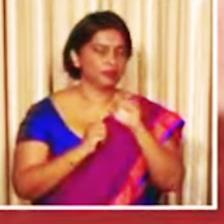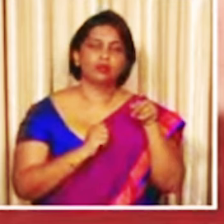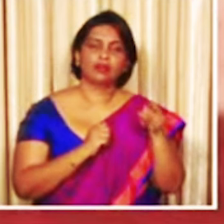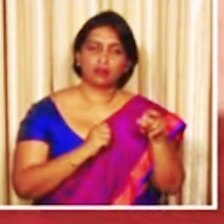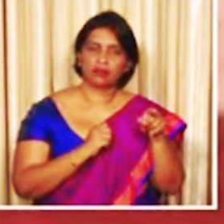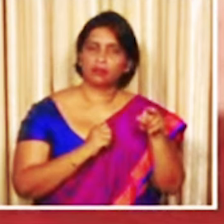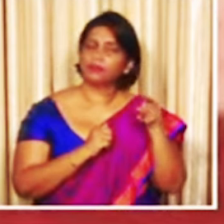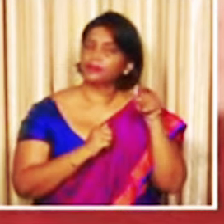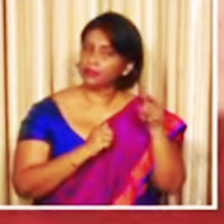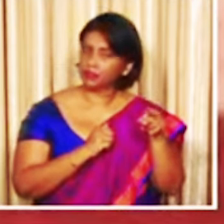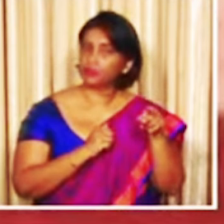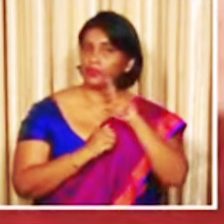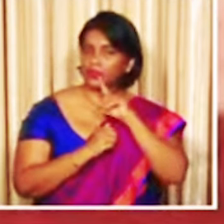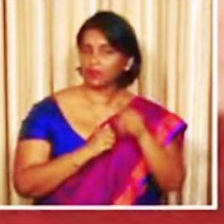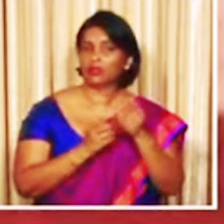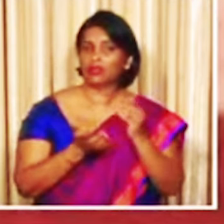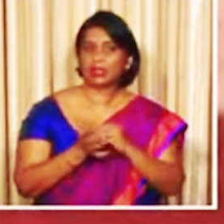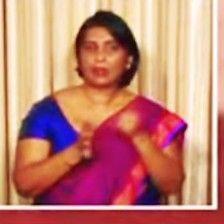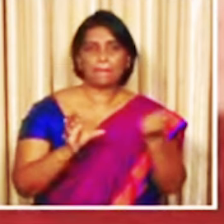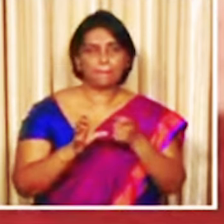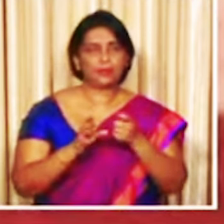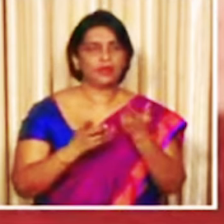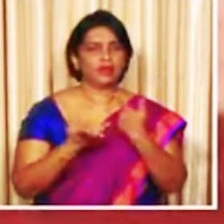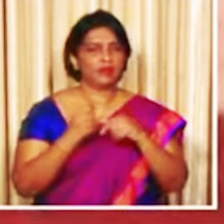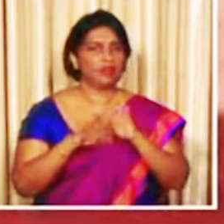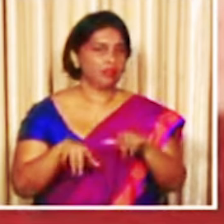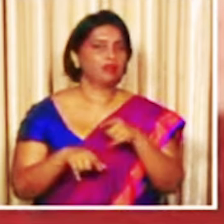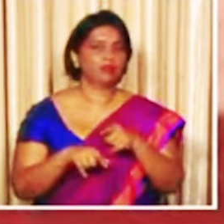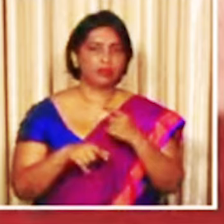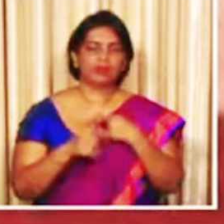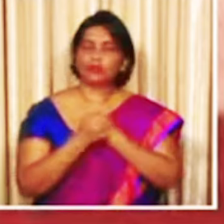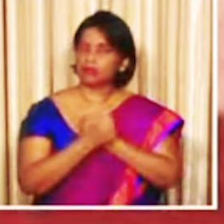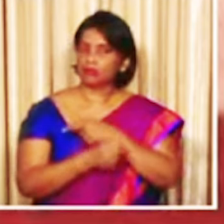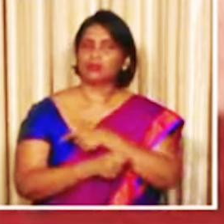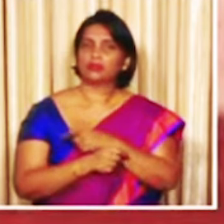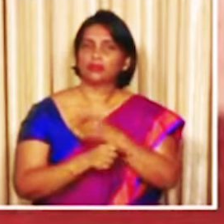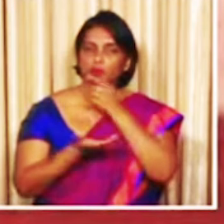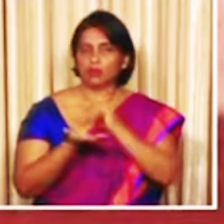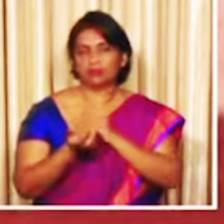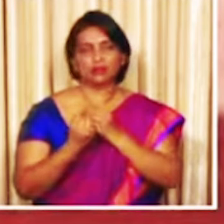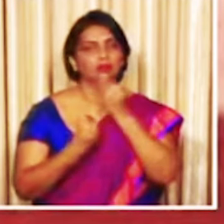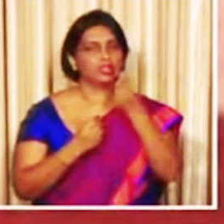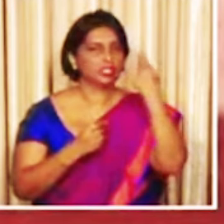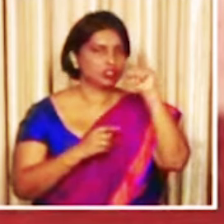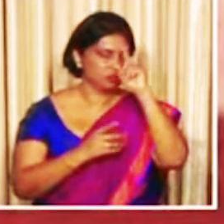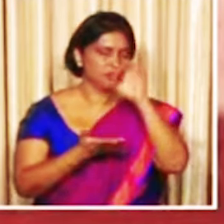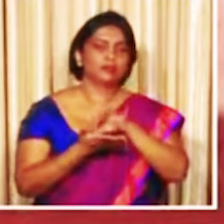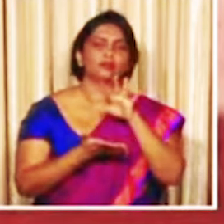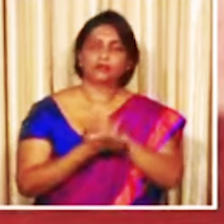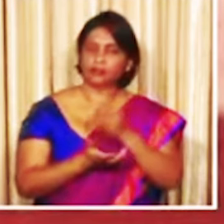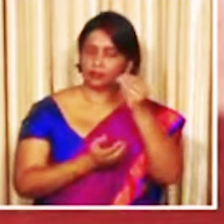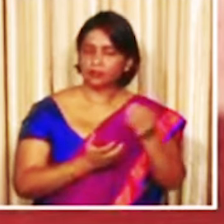තමයි එතනදී කීප එකක් තමයි තව කිරිපිටි සහ අවශ්‍ය කාරණා දරුවන්ට ඒවත් අපි බන්ධනාගාරයෙන් අමතරව ලබා දීමට ගිය සතිය අපි තීන්දු කරලා ලබා